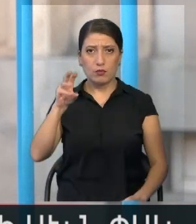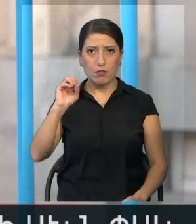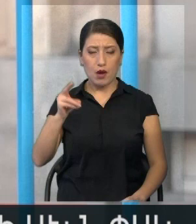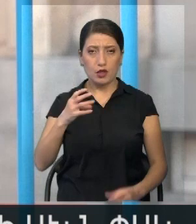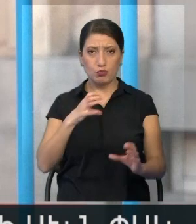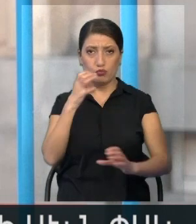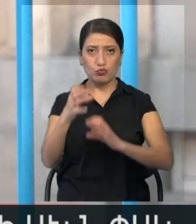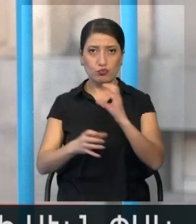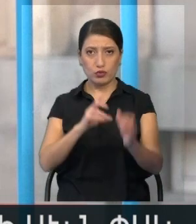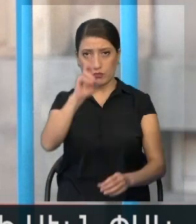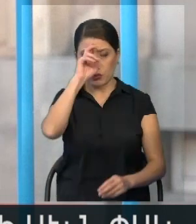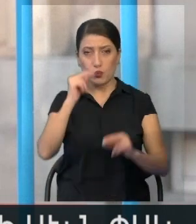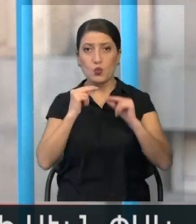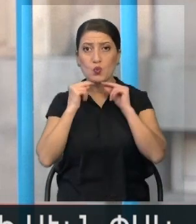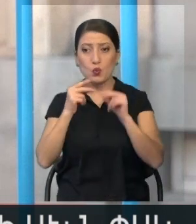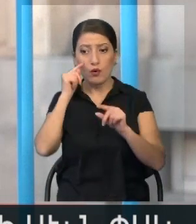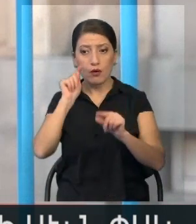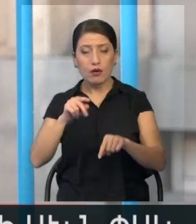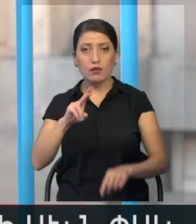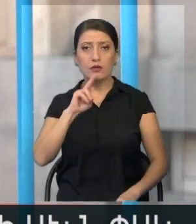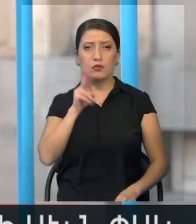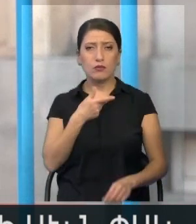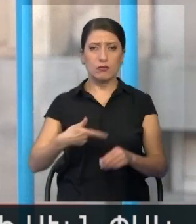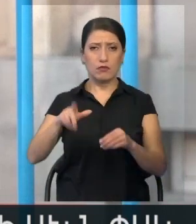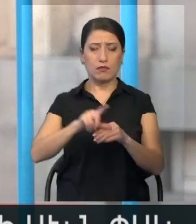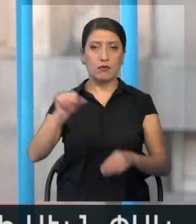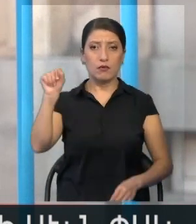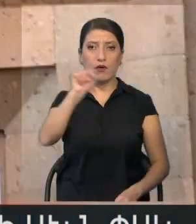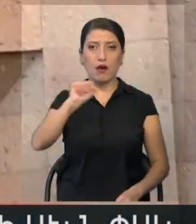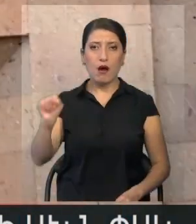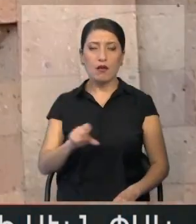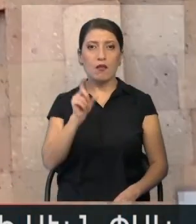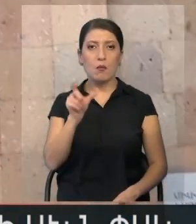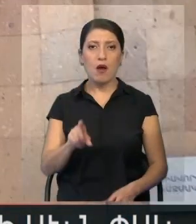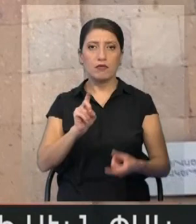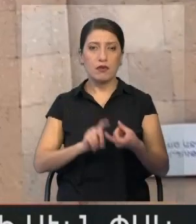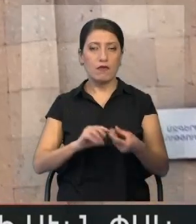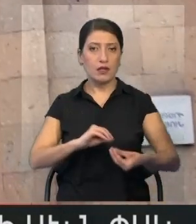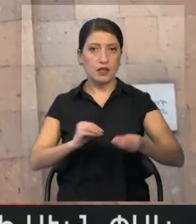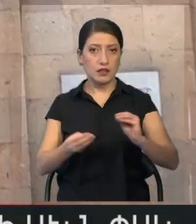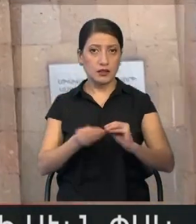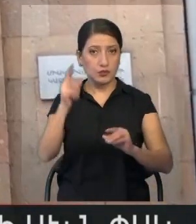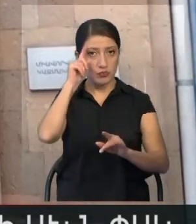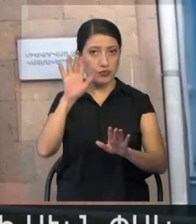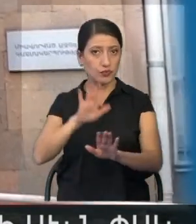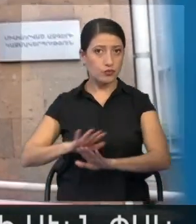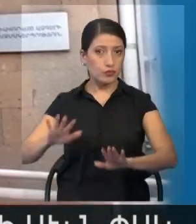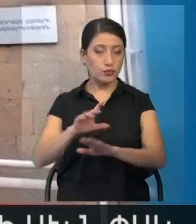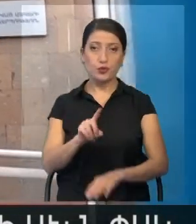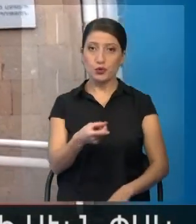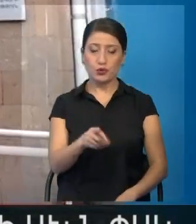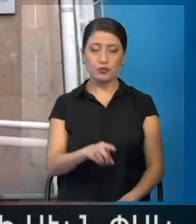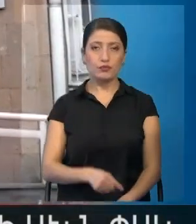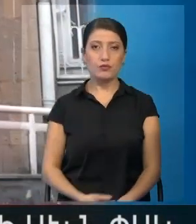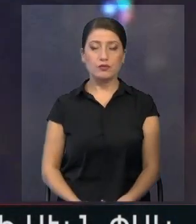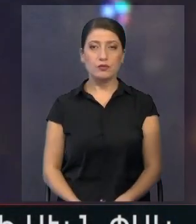միջազգային հանրության ուշադրության կենտրոնում են, իսկ 2 տարուց ավելի Արցախի հումանիտար խնդիրները ոչ։ Էդգար Ղուշչյան, Արաքել Օհանյան,